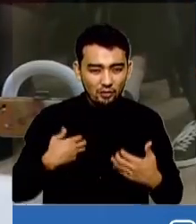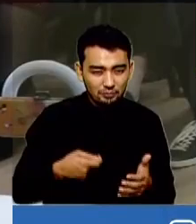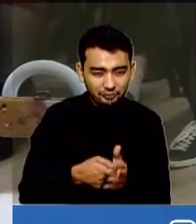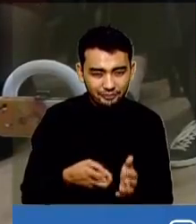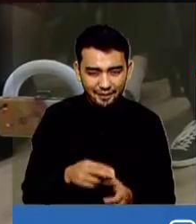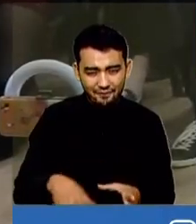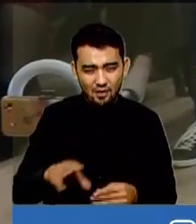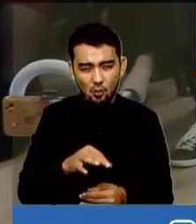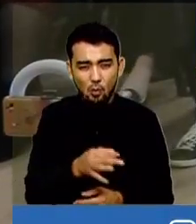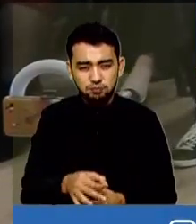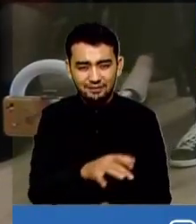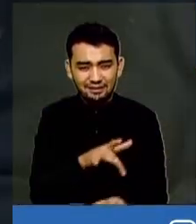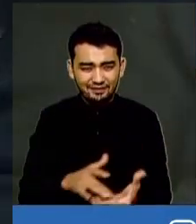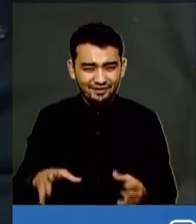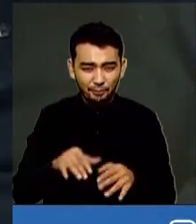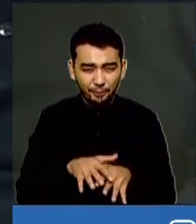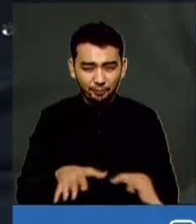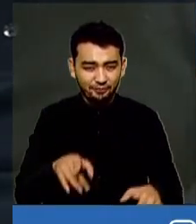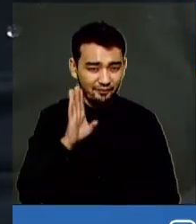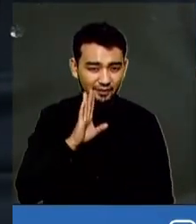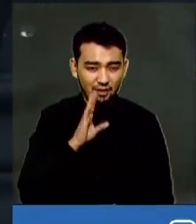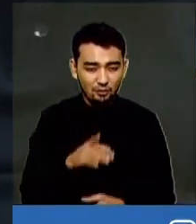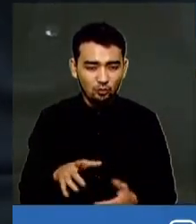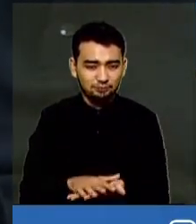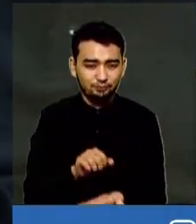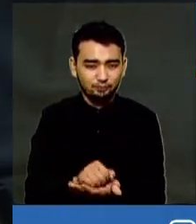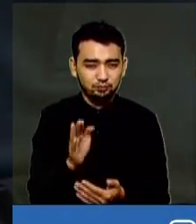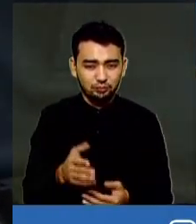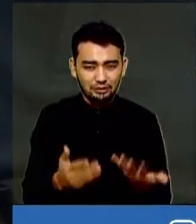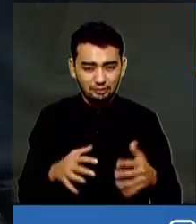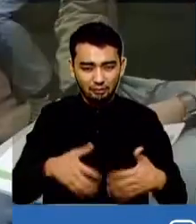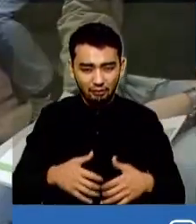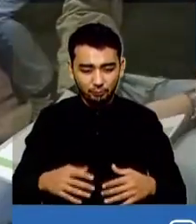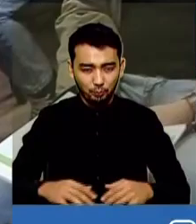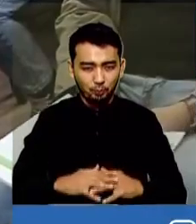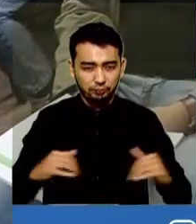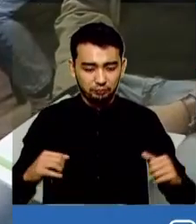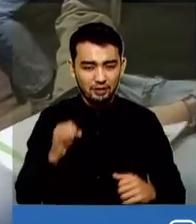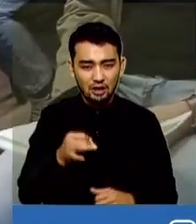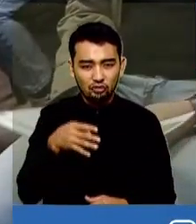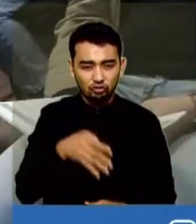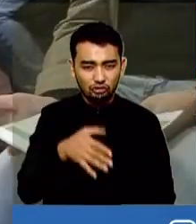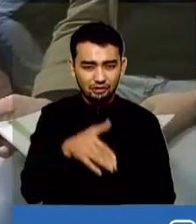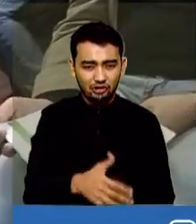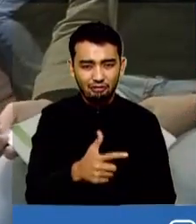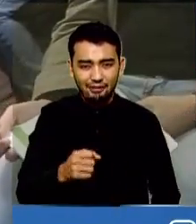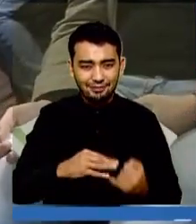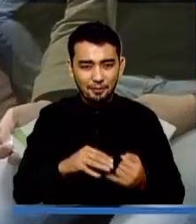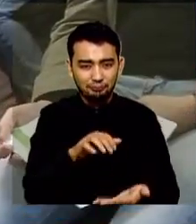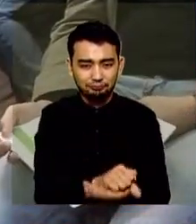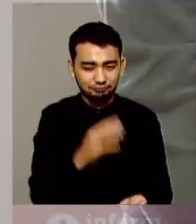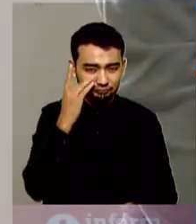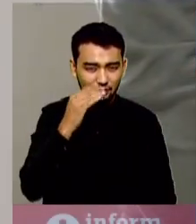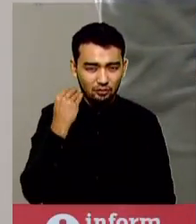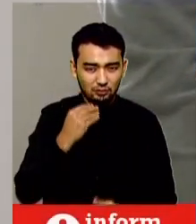областной центр. Ведь площадь участка, где хотят вести работы, составляет почти 54 тысячи гектаров земли, что больше площади